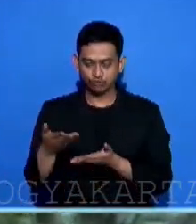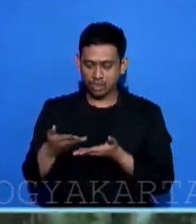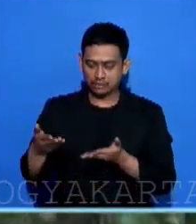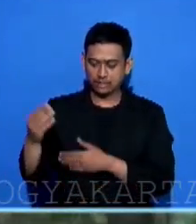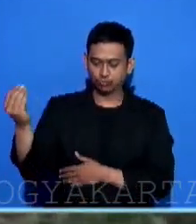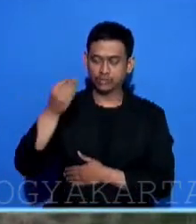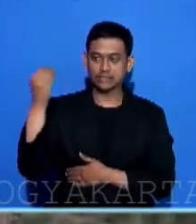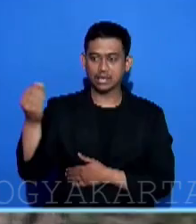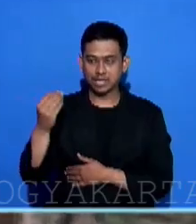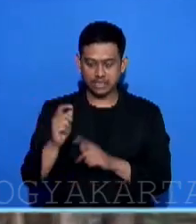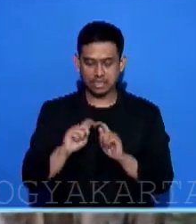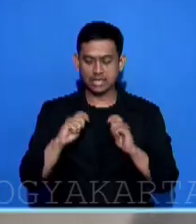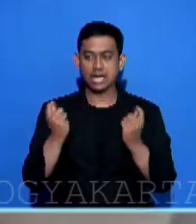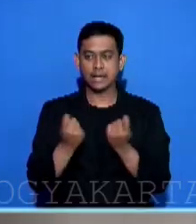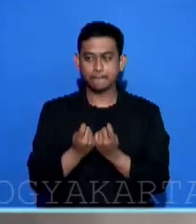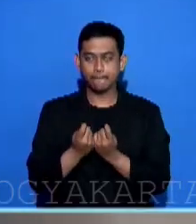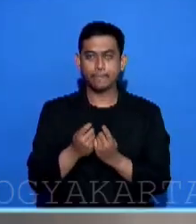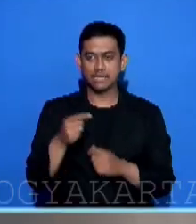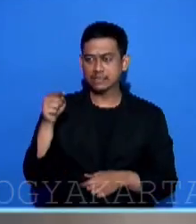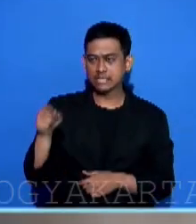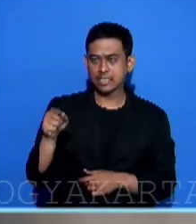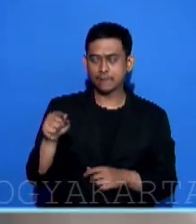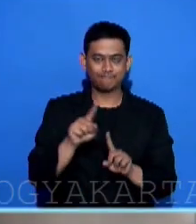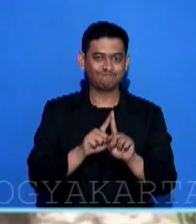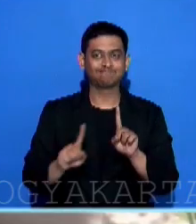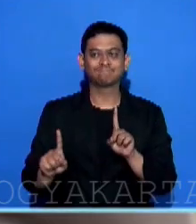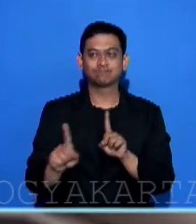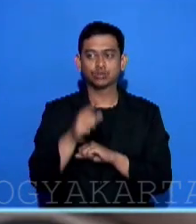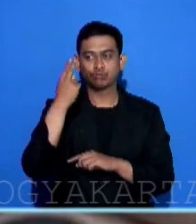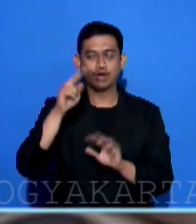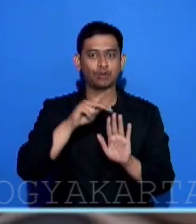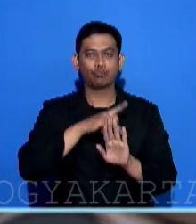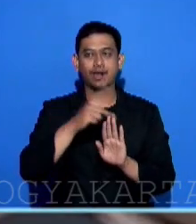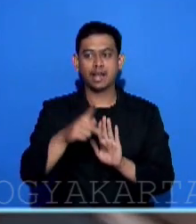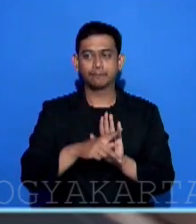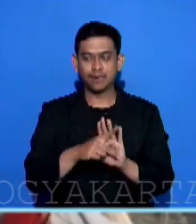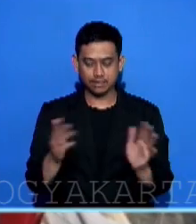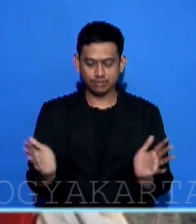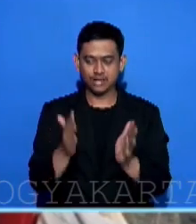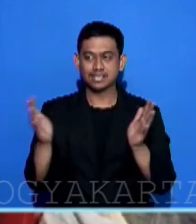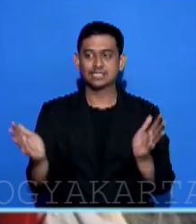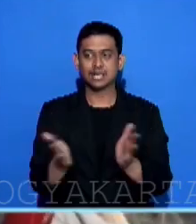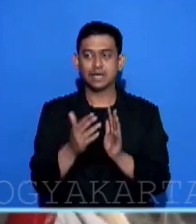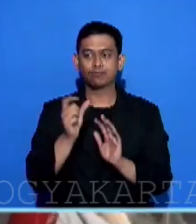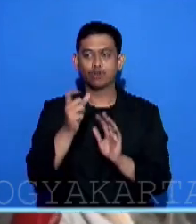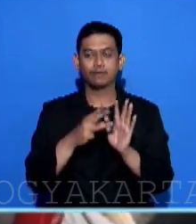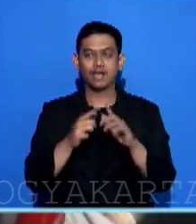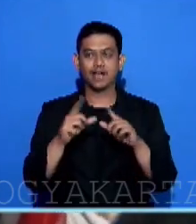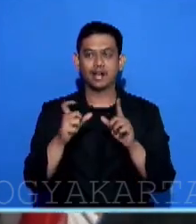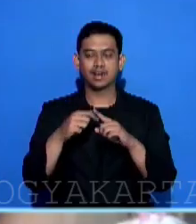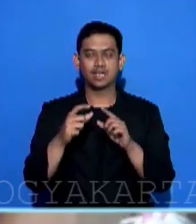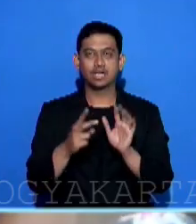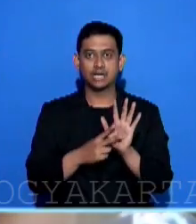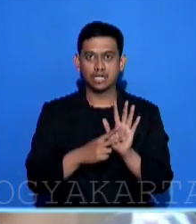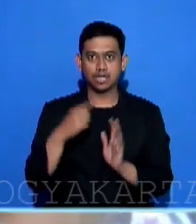tim himars astabrata UTY maju berkiprah dalam program Abdi daya ormawa tingkat nasional pertengahan